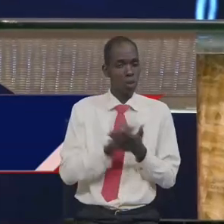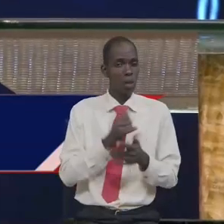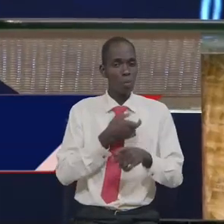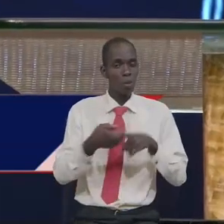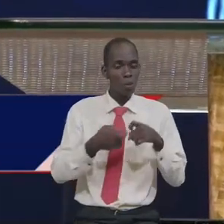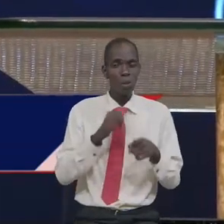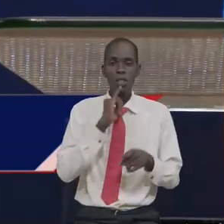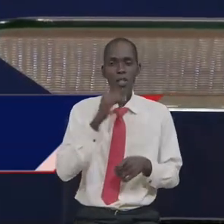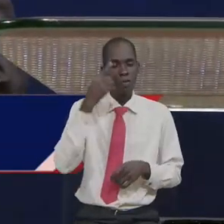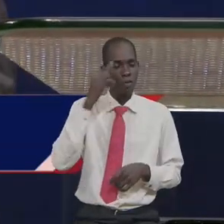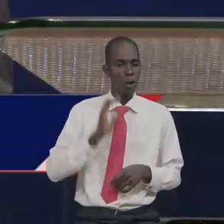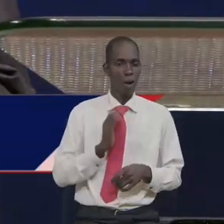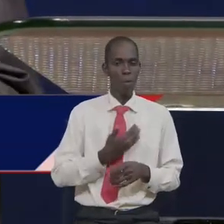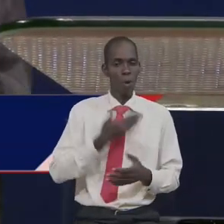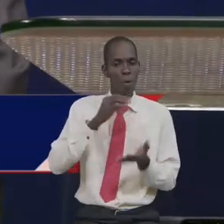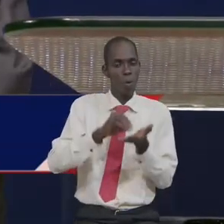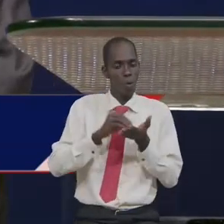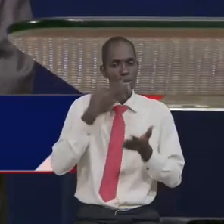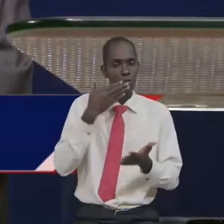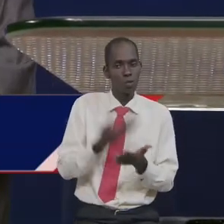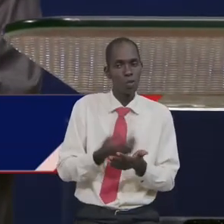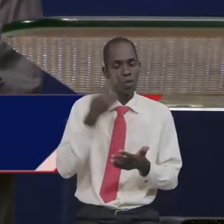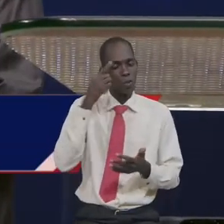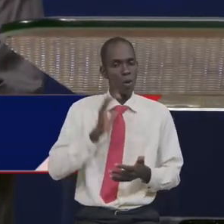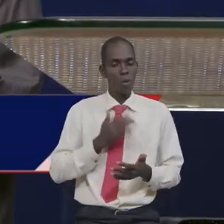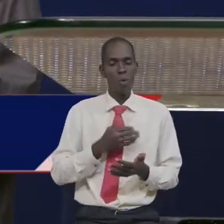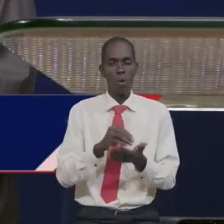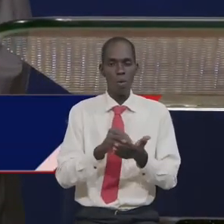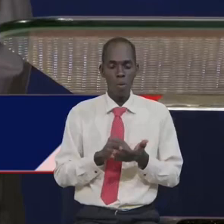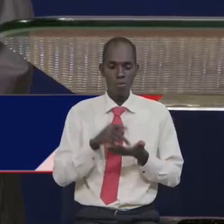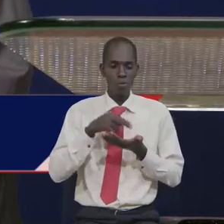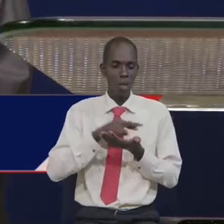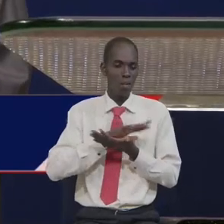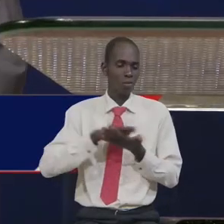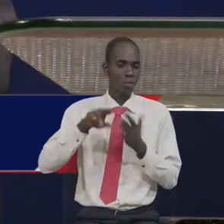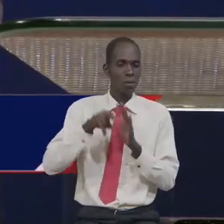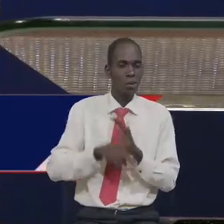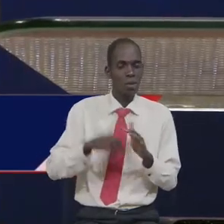justice. Alors, quelle que soit l'impureté qui est toujours en nous, quelle que soit